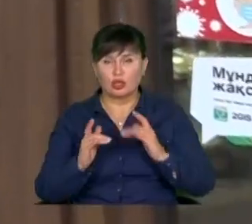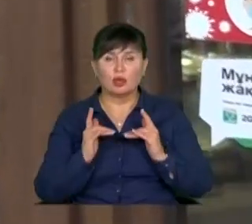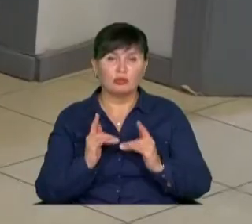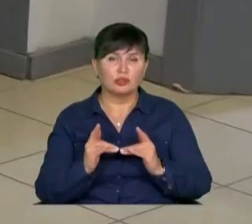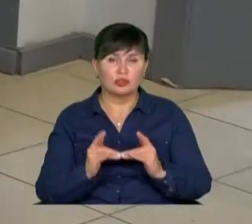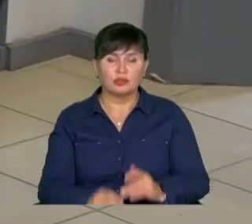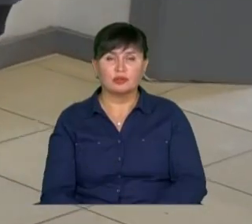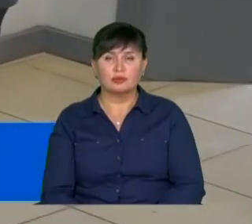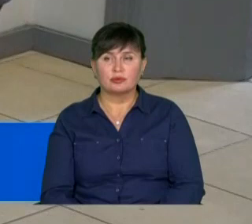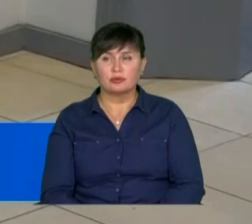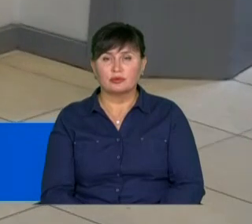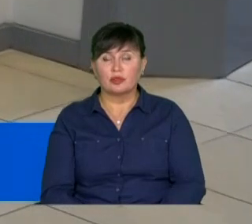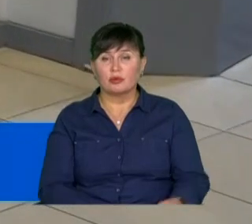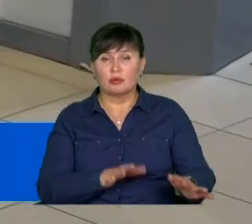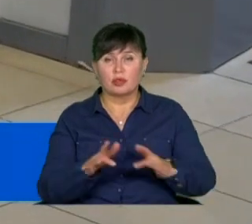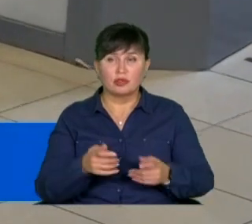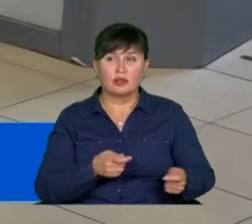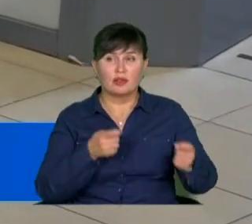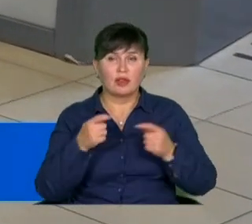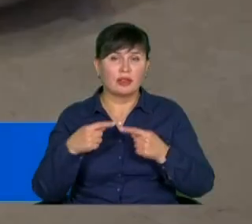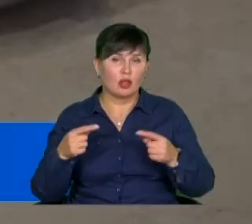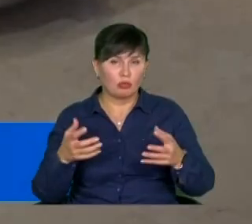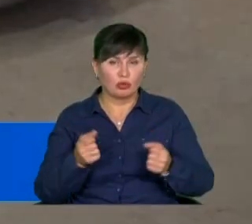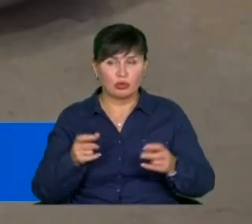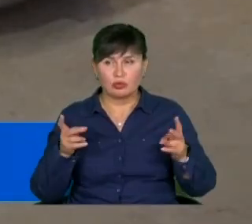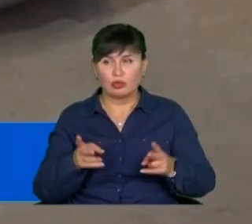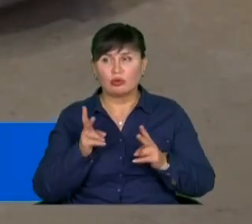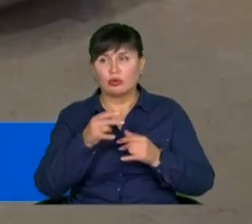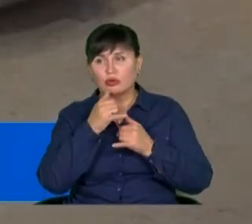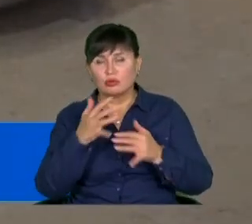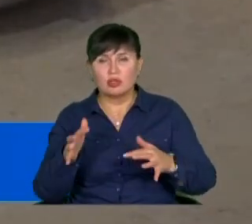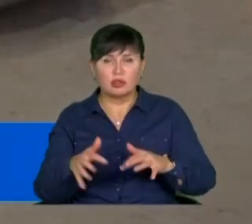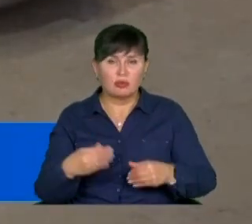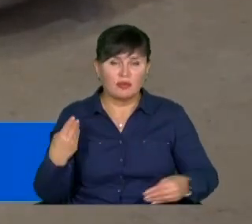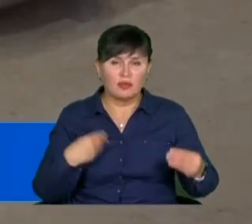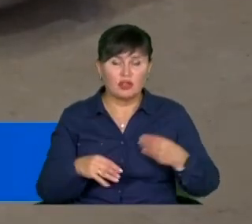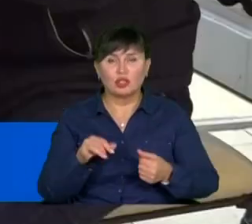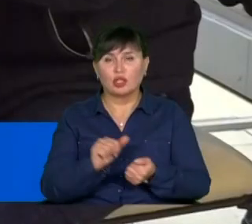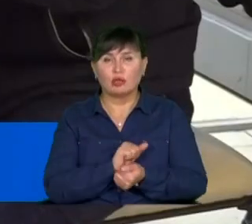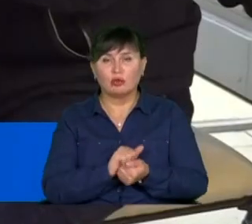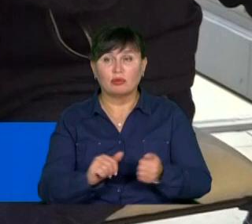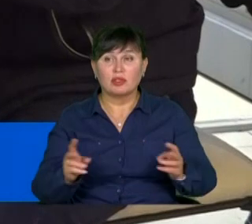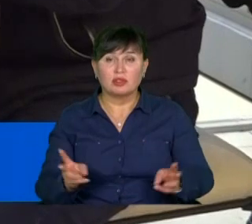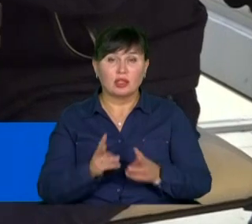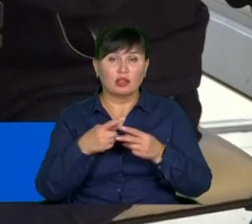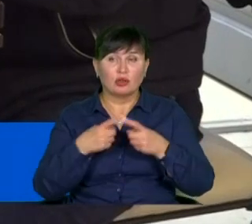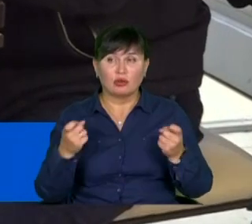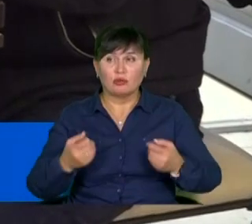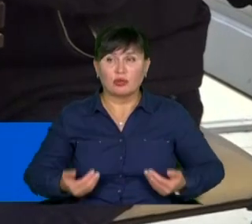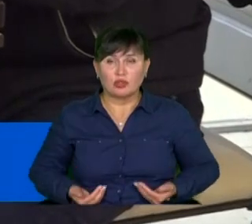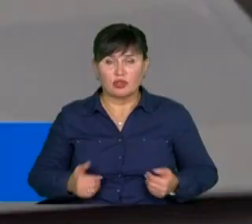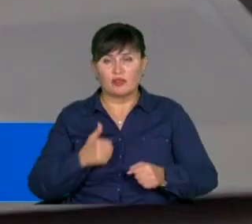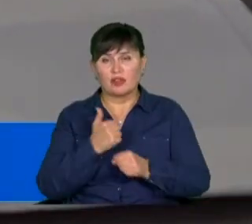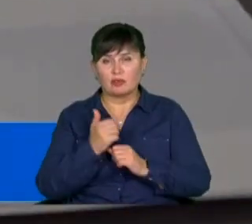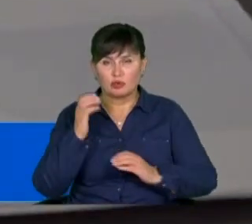общежитиях. В процессе эвакуации некоторые получили травмы. Кто-то не смог забрать нужные вещи и документы. В сгоревшем хостеле проживали в